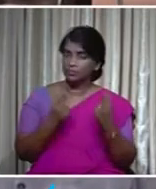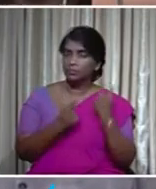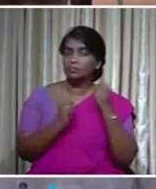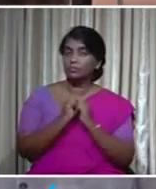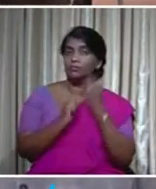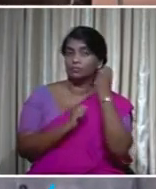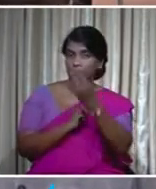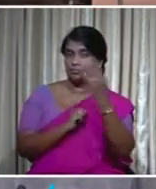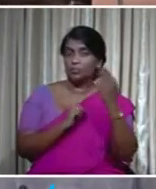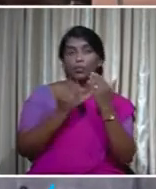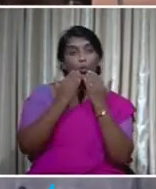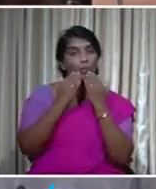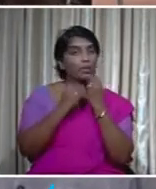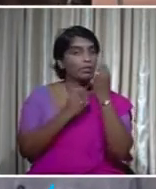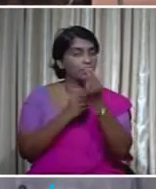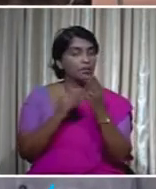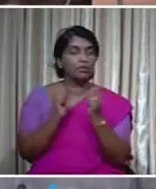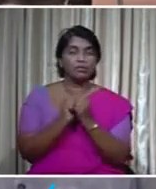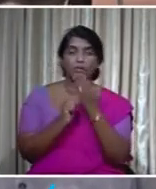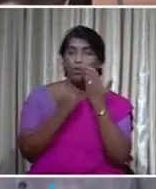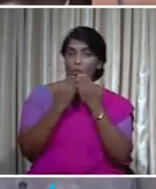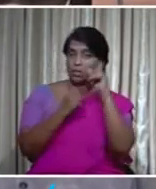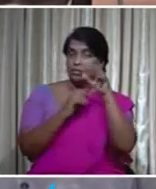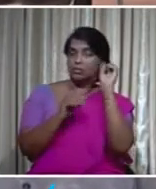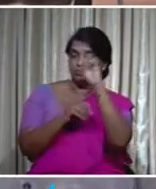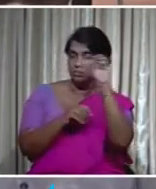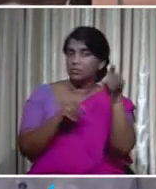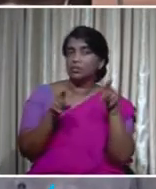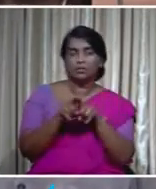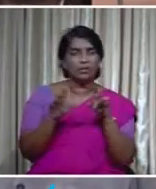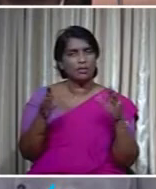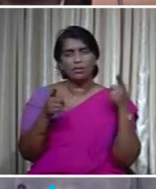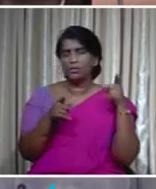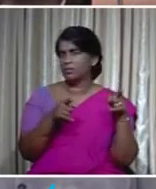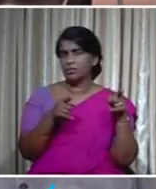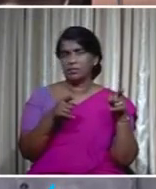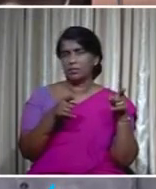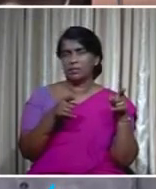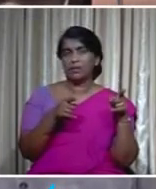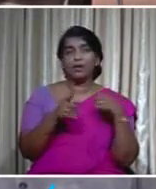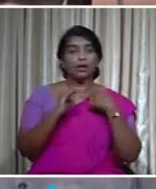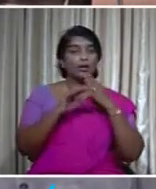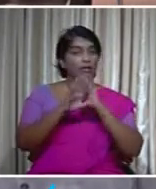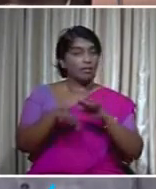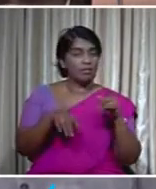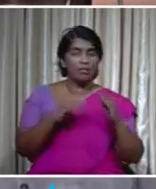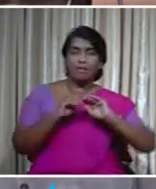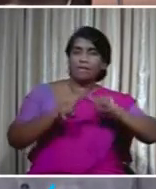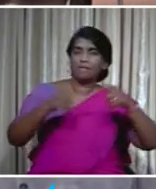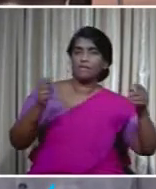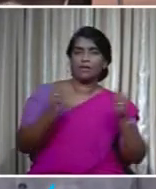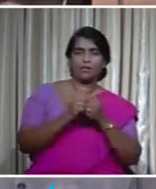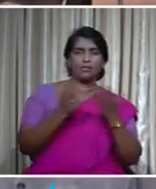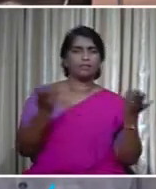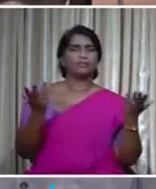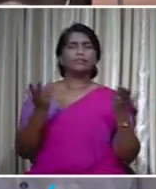இருந்து வெளியேற்றப்படுகின்ற அல்லது கற்றலில் இருந்து ஒதுங்குகின்ற மாணவர்கள் ஒரு துறை சார்ந்து செல்வதற்கான வழியை ஏற்படுத்துங்கள். அது ஒரு காலத்தின்